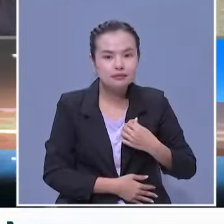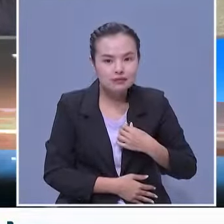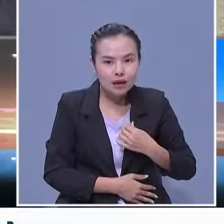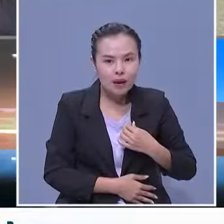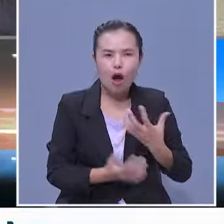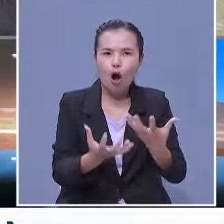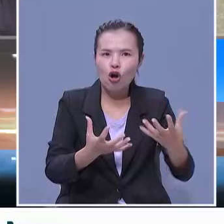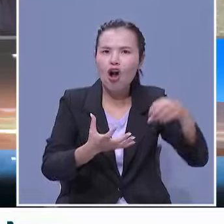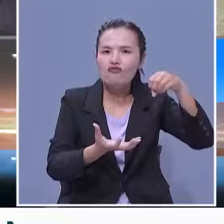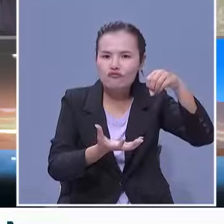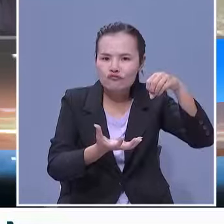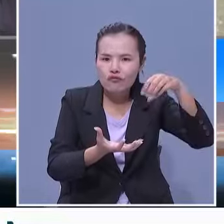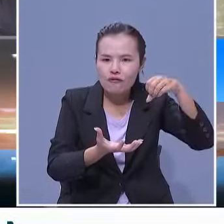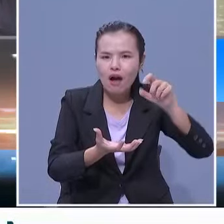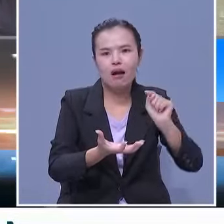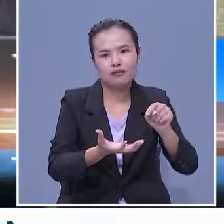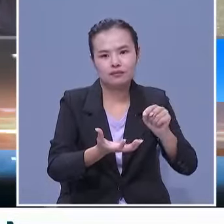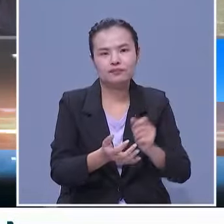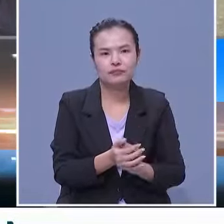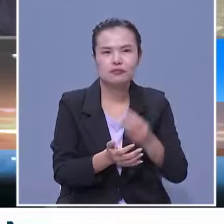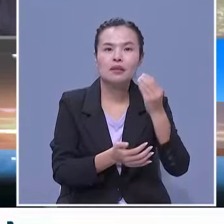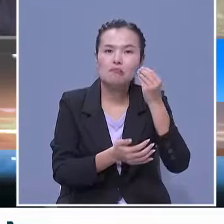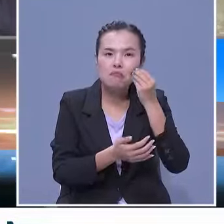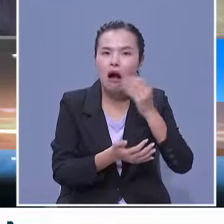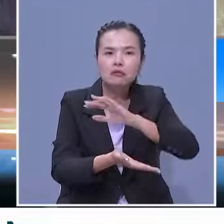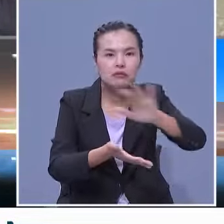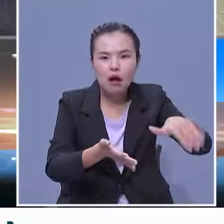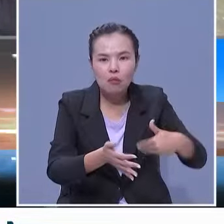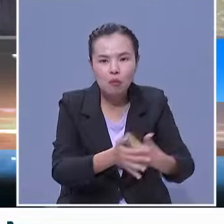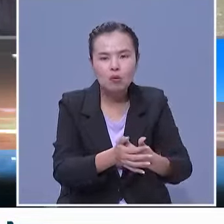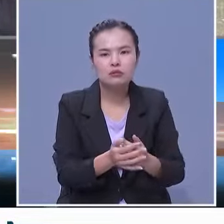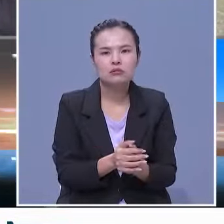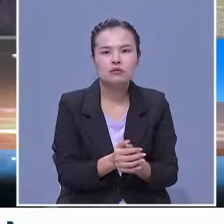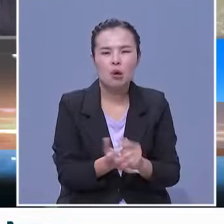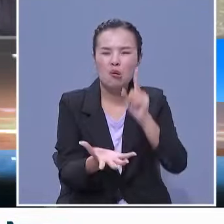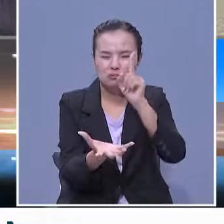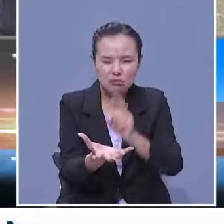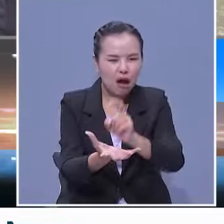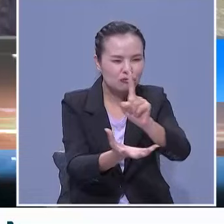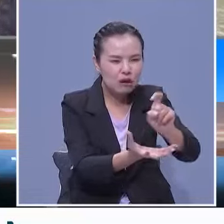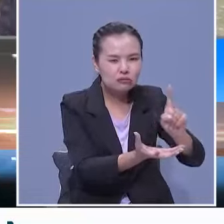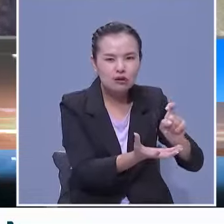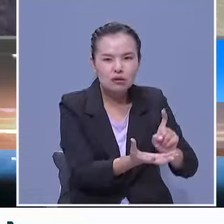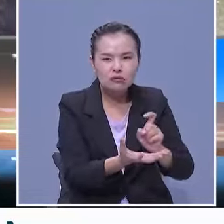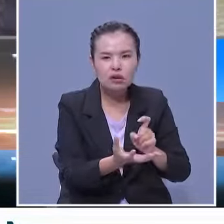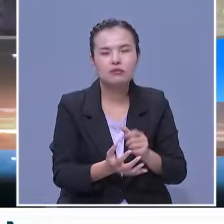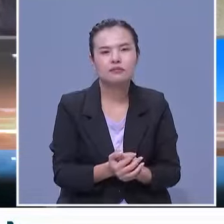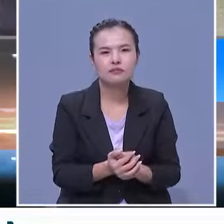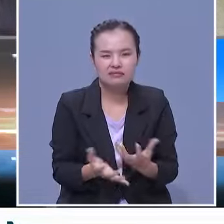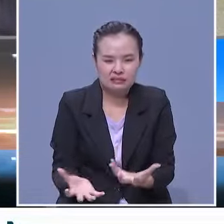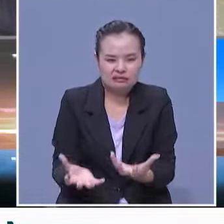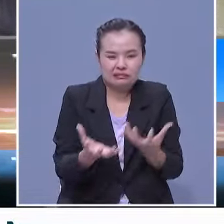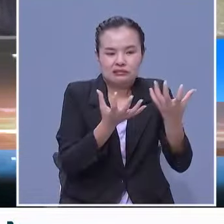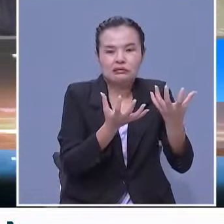เครื่องใช้ไฟฟ้าเหล่านี้ค่ะเป็นสิ่งที่ทุกบ้านเนี่ยได้ทุกบ้านเนี่ยเสียหายเลยก็ว่าได้นะคะเพราะว่าเหมือนที่บอกว่ายกไม่ทัน